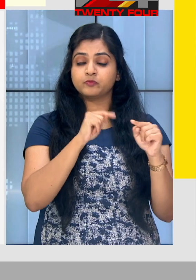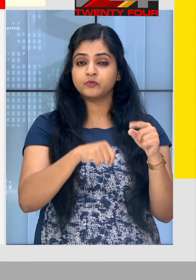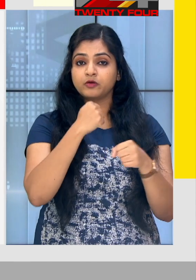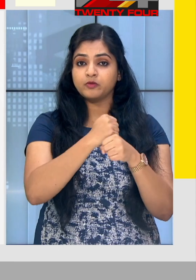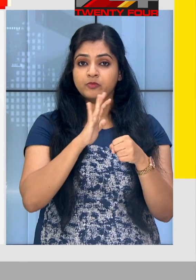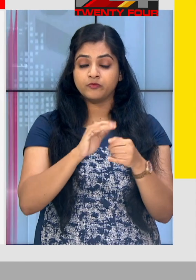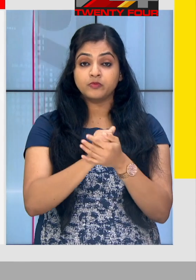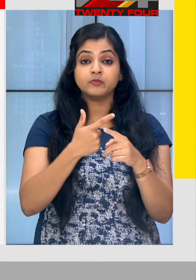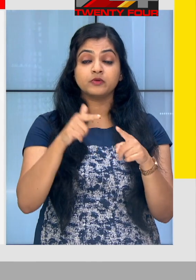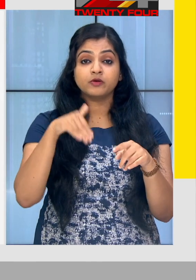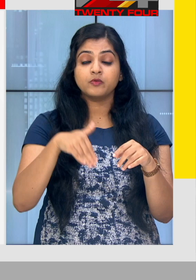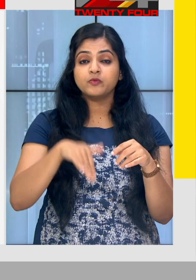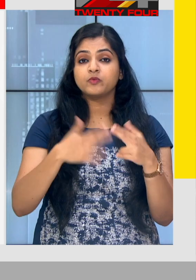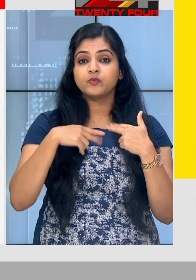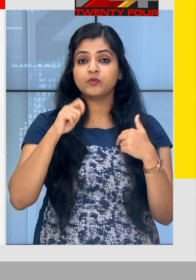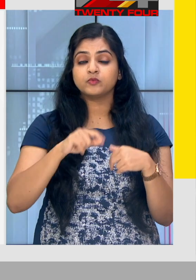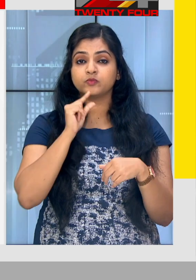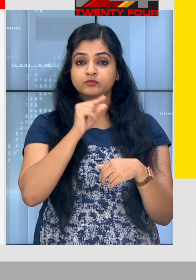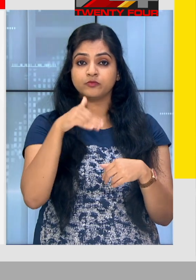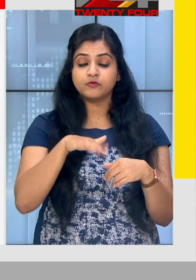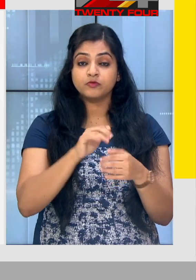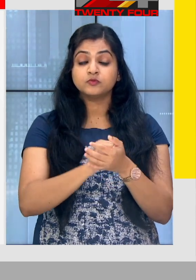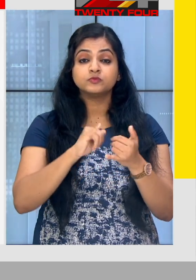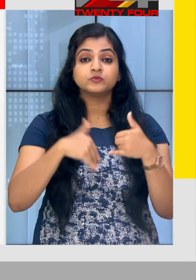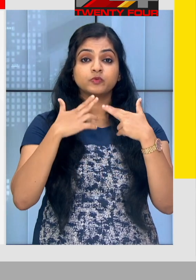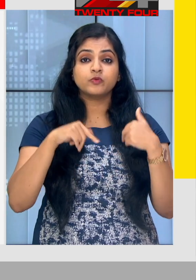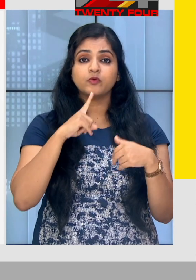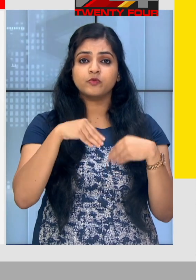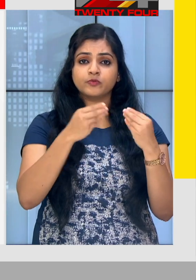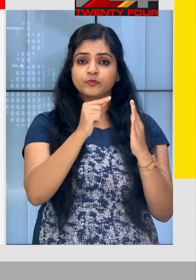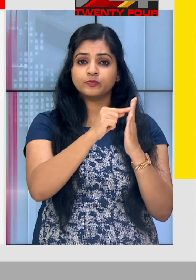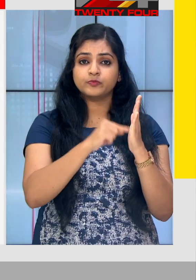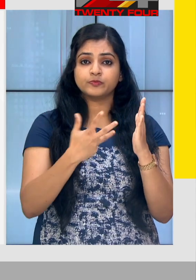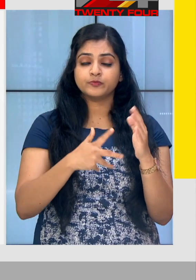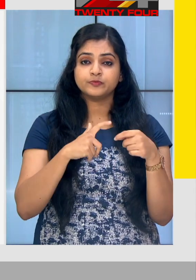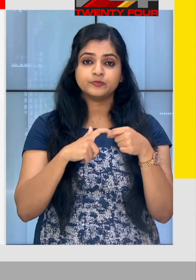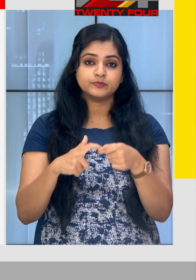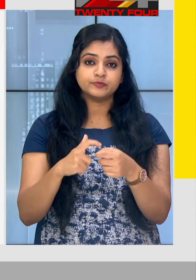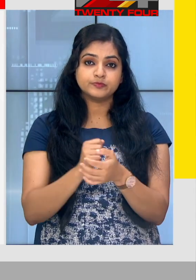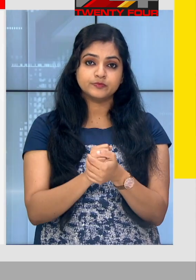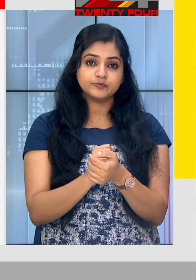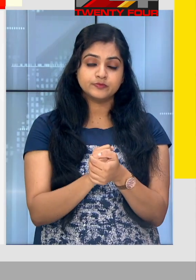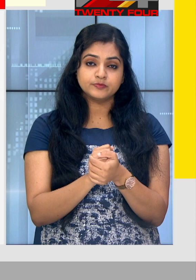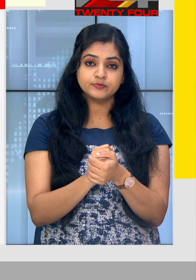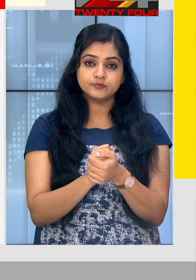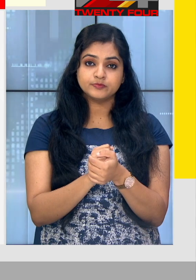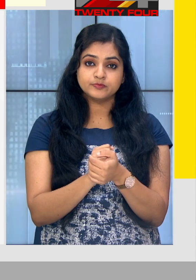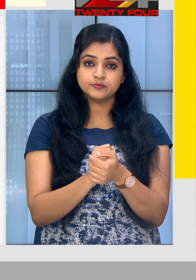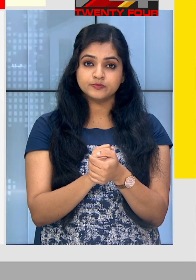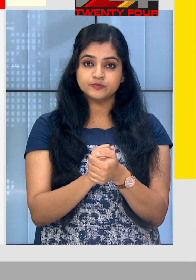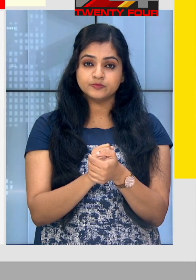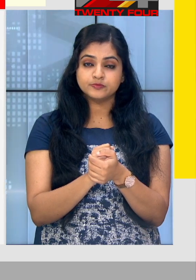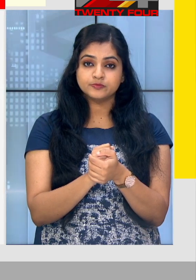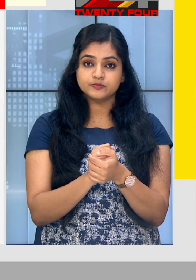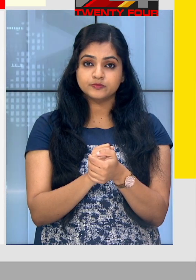കോടതിയുടെ നിർദ്ദേശവും വരുന്നത്. സുപ്രീം കോടതിയുടെ നിർദ്ദേശം എന്താണ് മണിപ്പൂരിലെ സുരക്ഷ സംബന്ധിച്ച്? ഇന്ന്